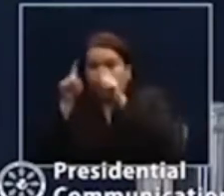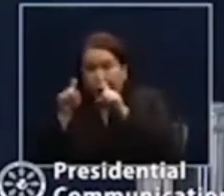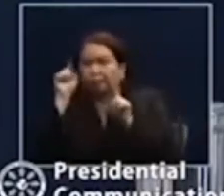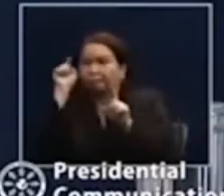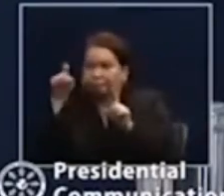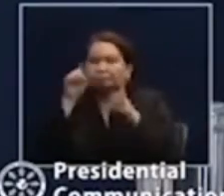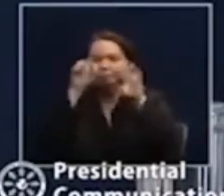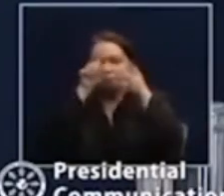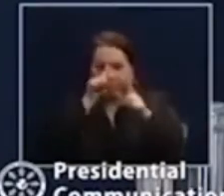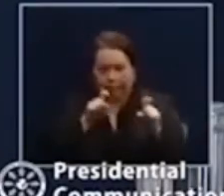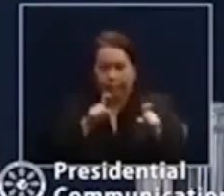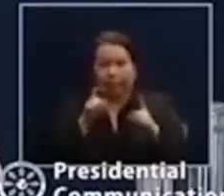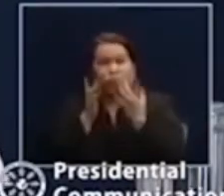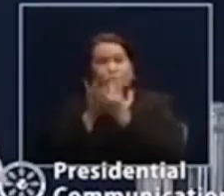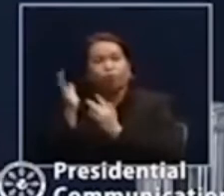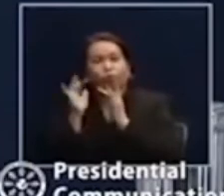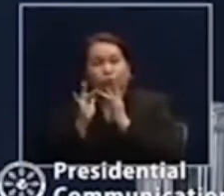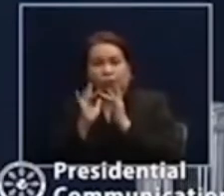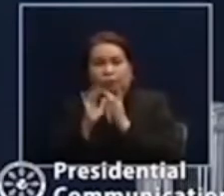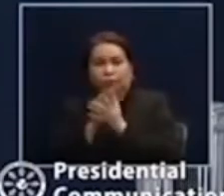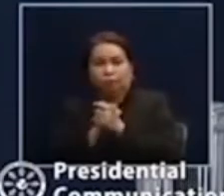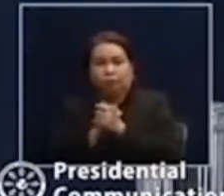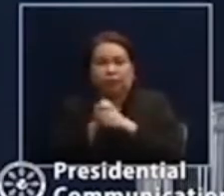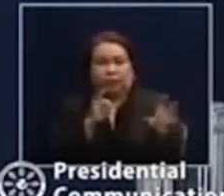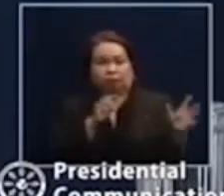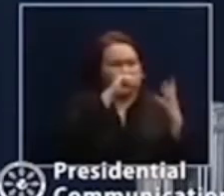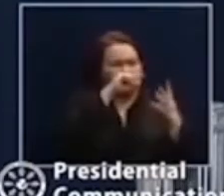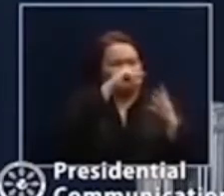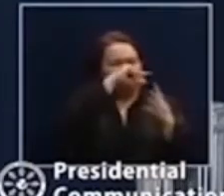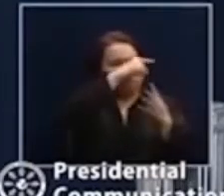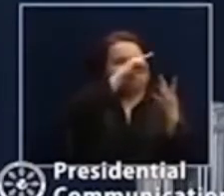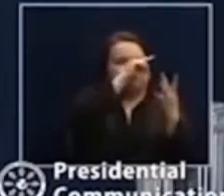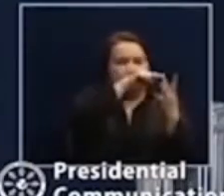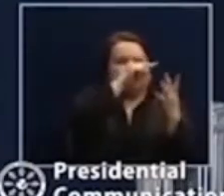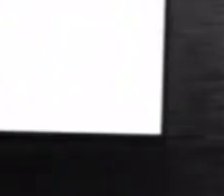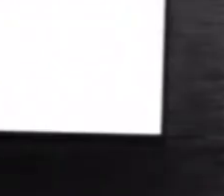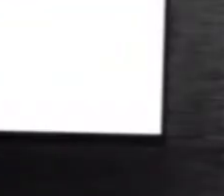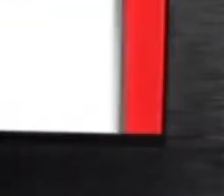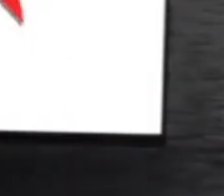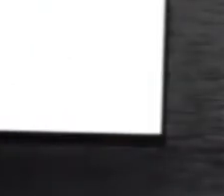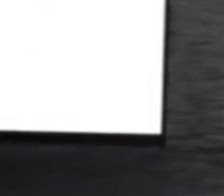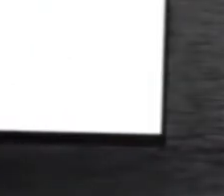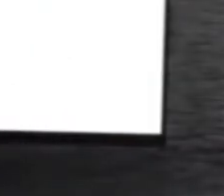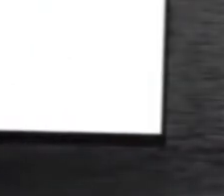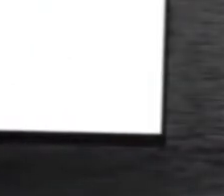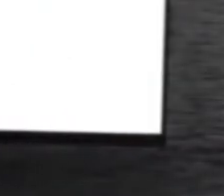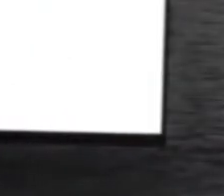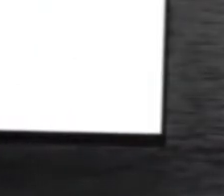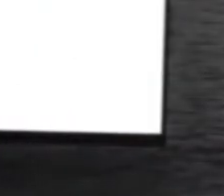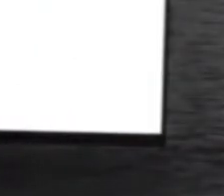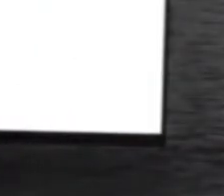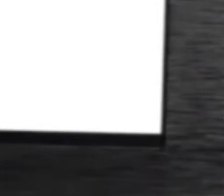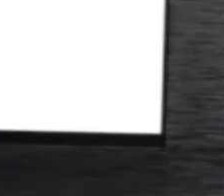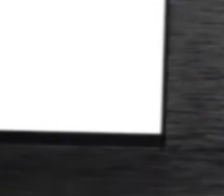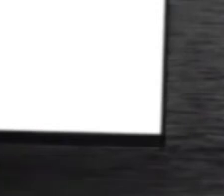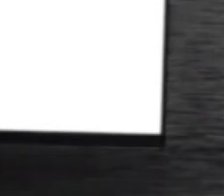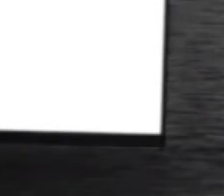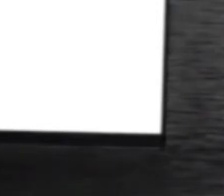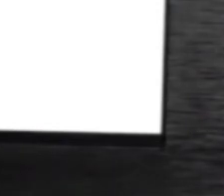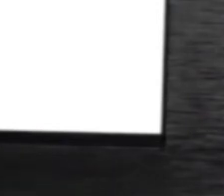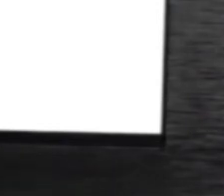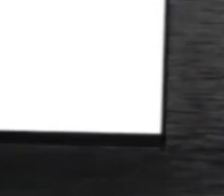kitang yakapin sa tuwing gusto mo nang sumuko dahil akala mo'y wala kang talento sa pagpinta. Ngunit